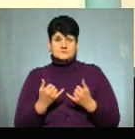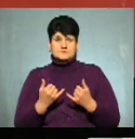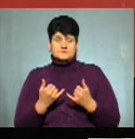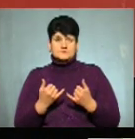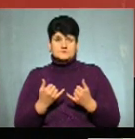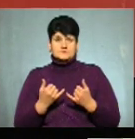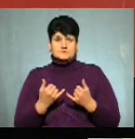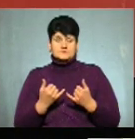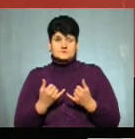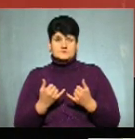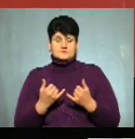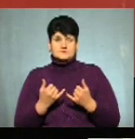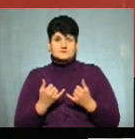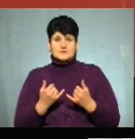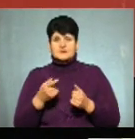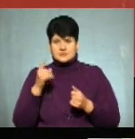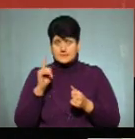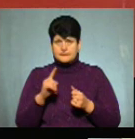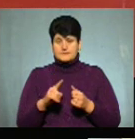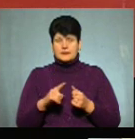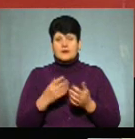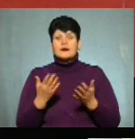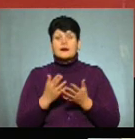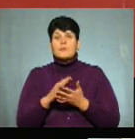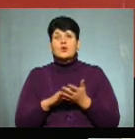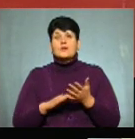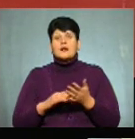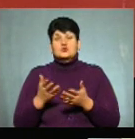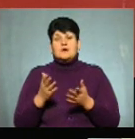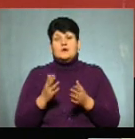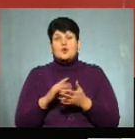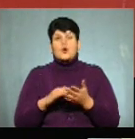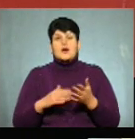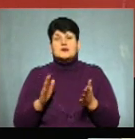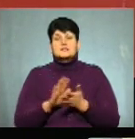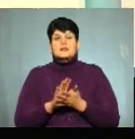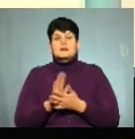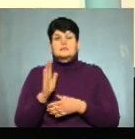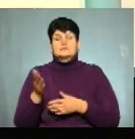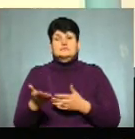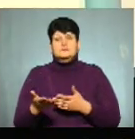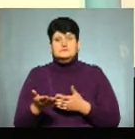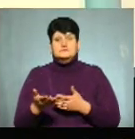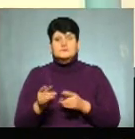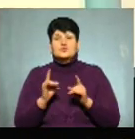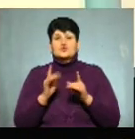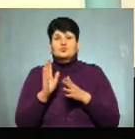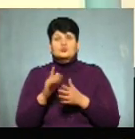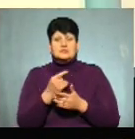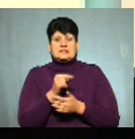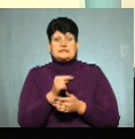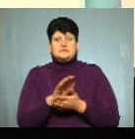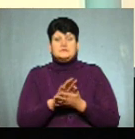Ну, чи загалом відомо, яка подальша доля сміття після сортування? Що відбуватиметься з ним?